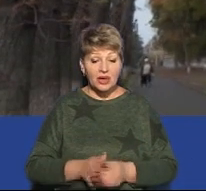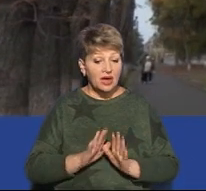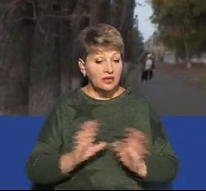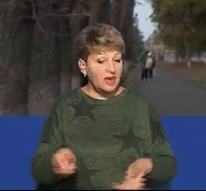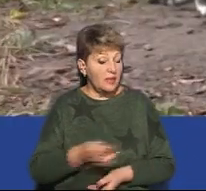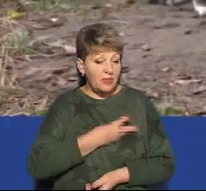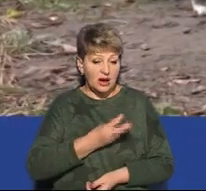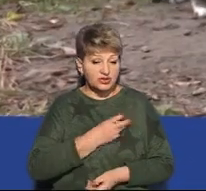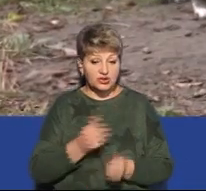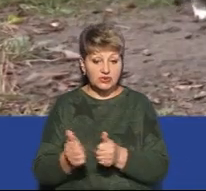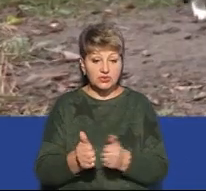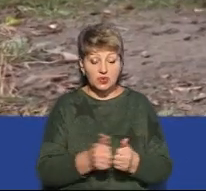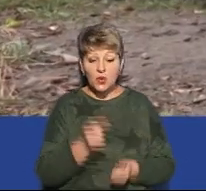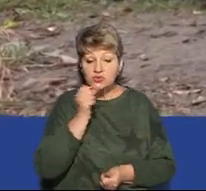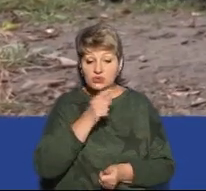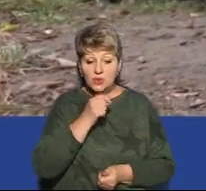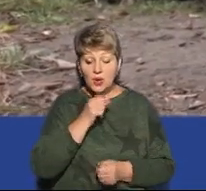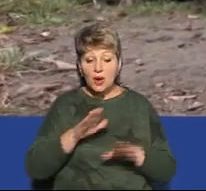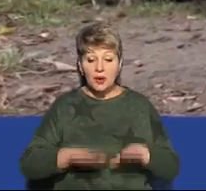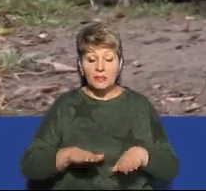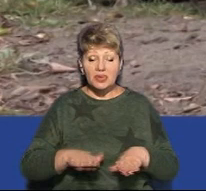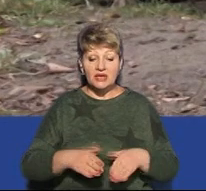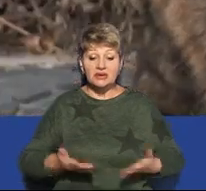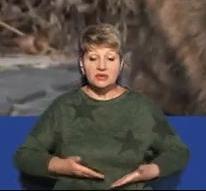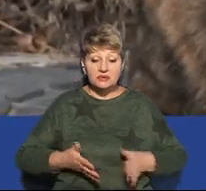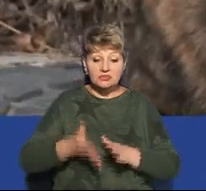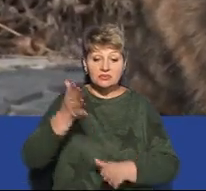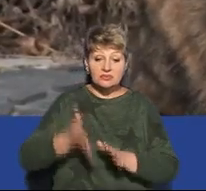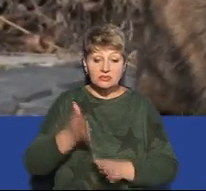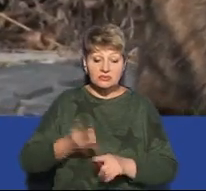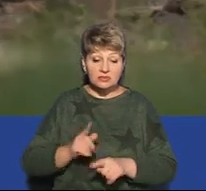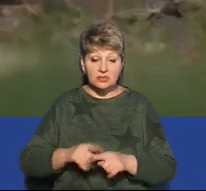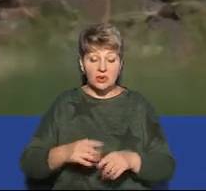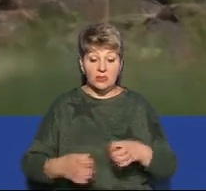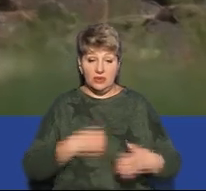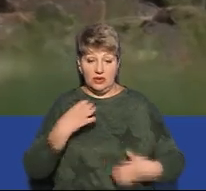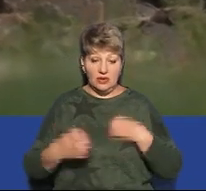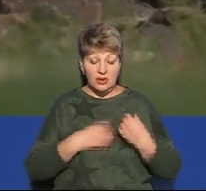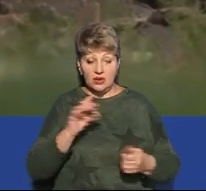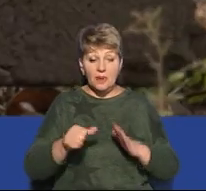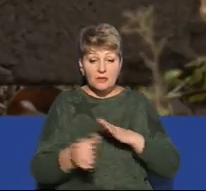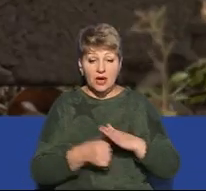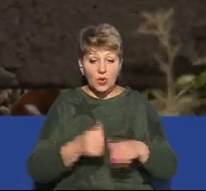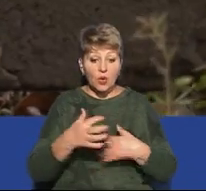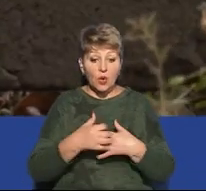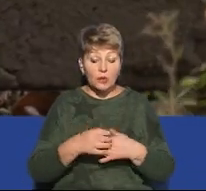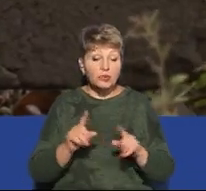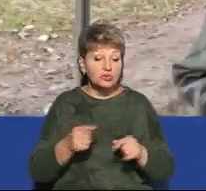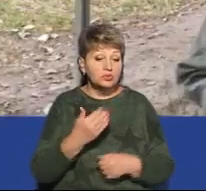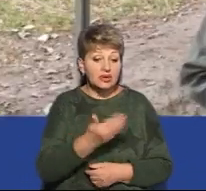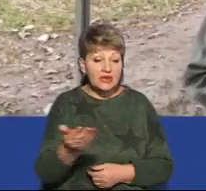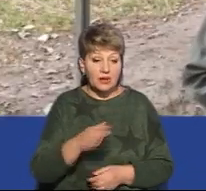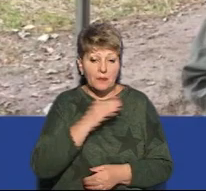Небажане сусідство. У Золотоноші мешканці багатоповерхівки потерпають від зграї безпритульних котів. Чому їх там так